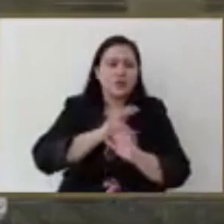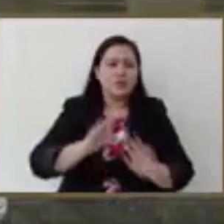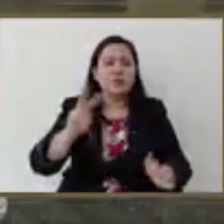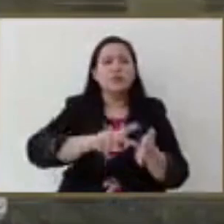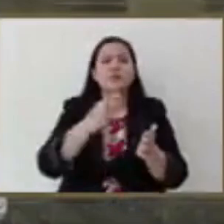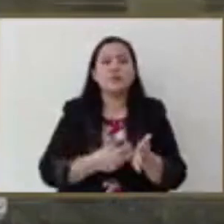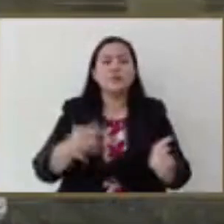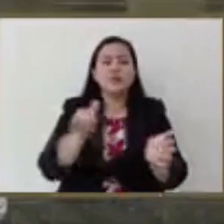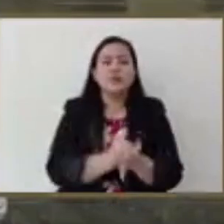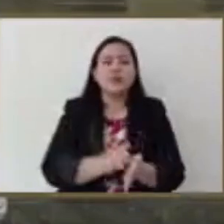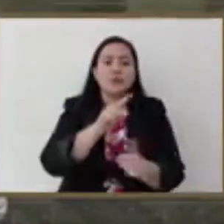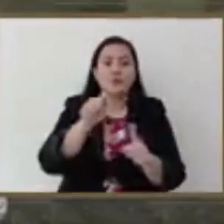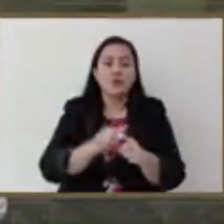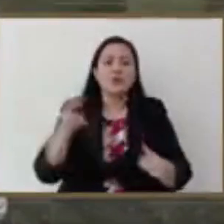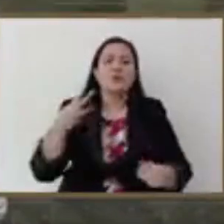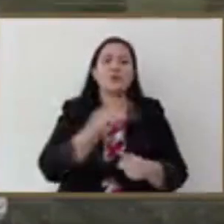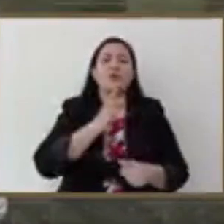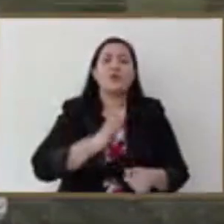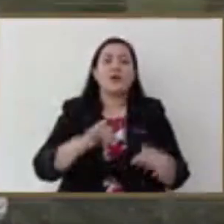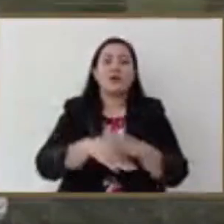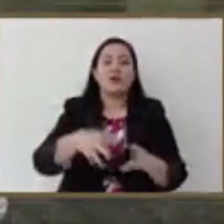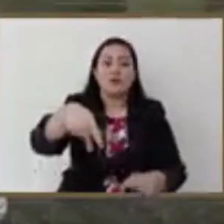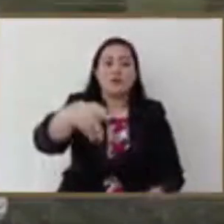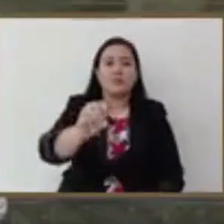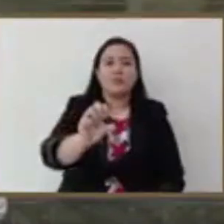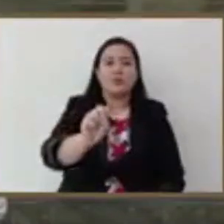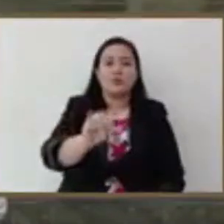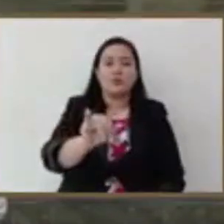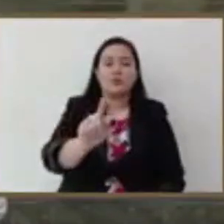respeto sa mga matatanda na nasasakupan natin.